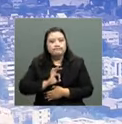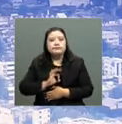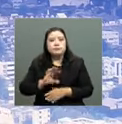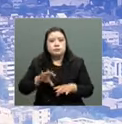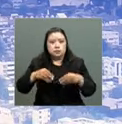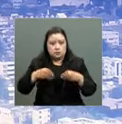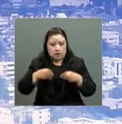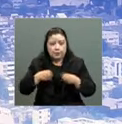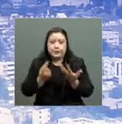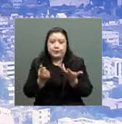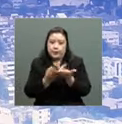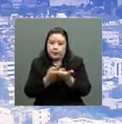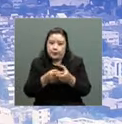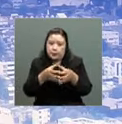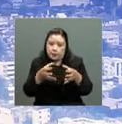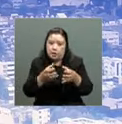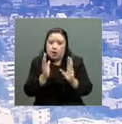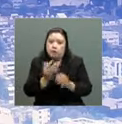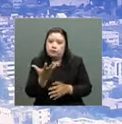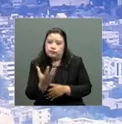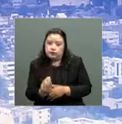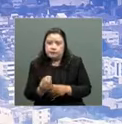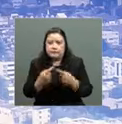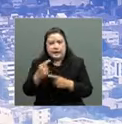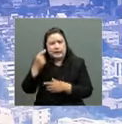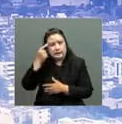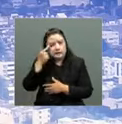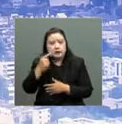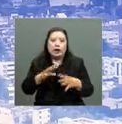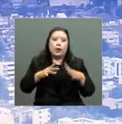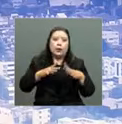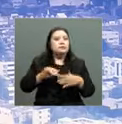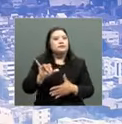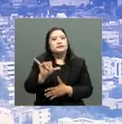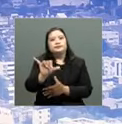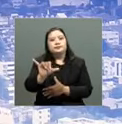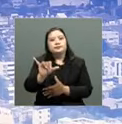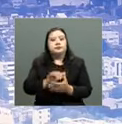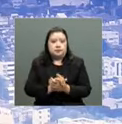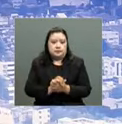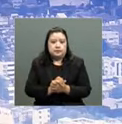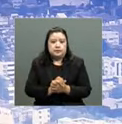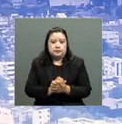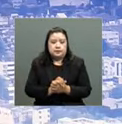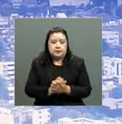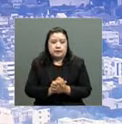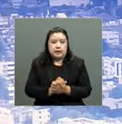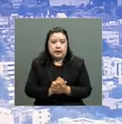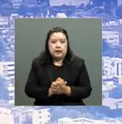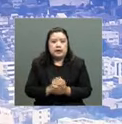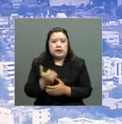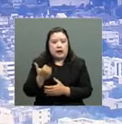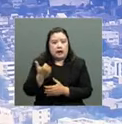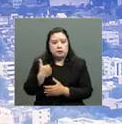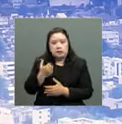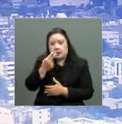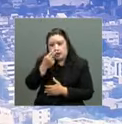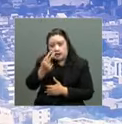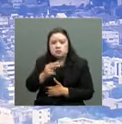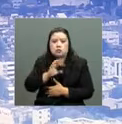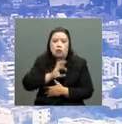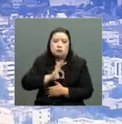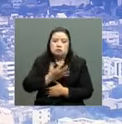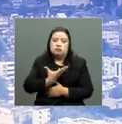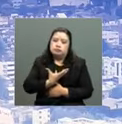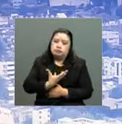ขในระดับหนึ่งนะครับแต่ก็อย่าไปนิ่งนอนใจแต่ขณะเดียวกันในปรากฏการณ์อย่างนี้เราจะเห็นภาพที่หดหู่ใจ